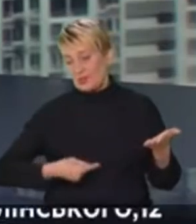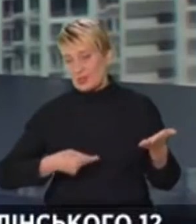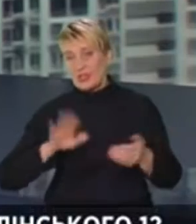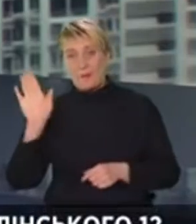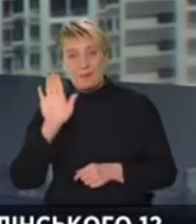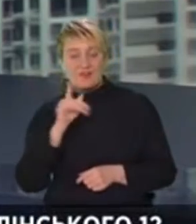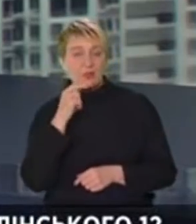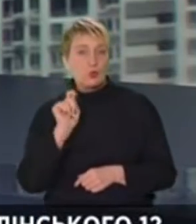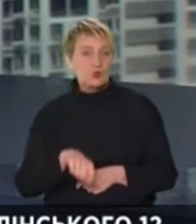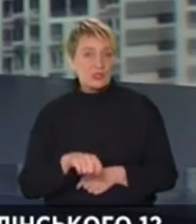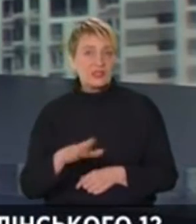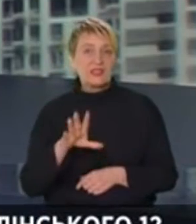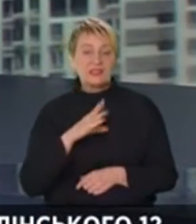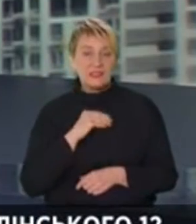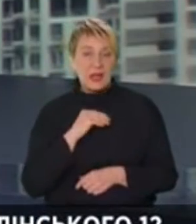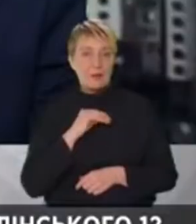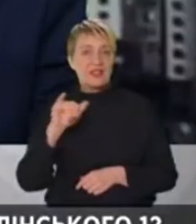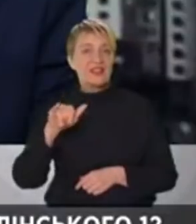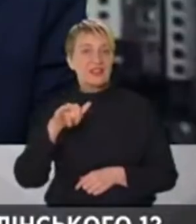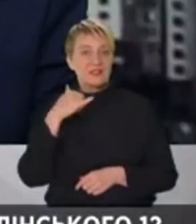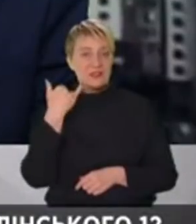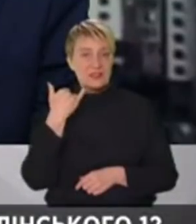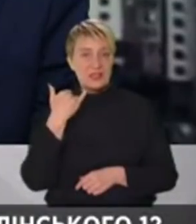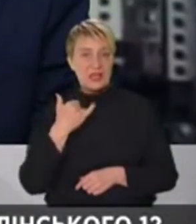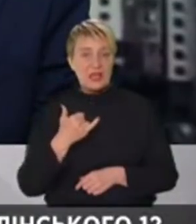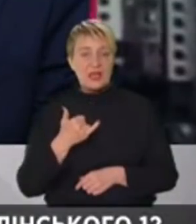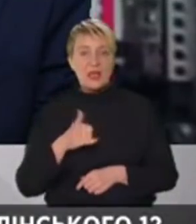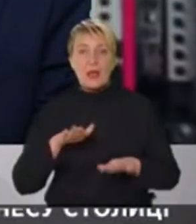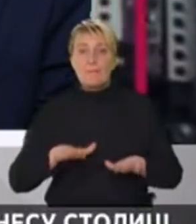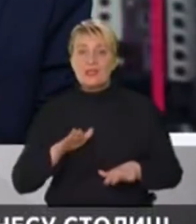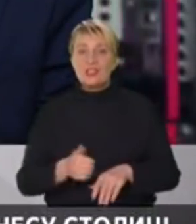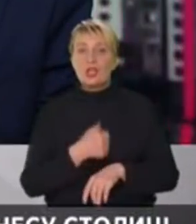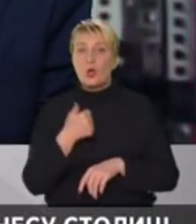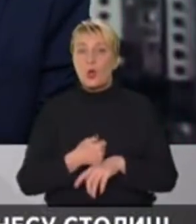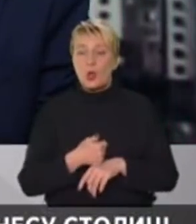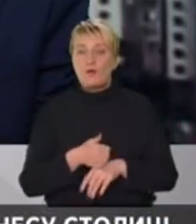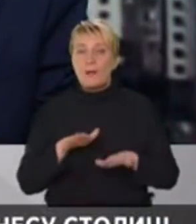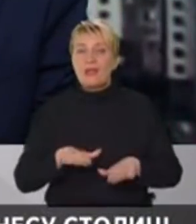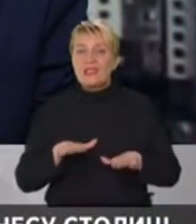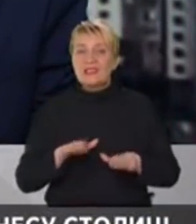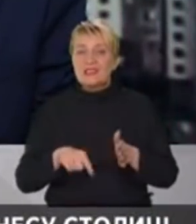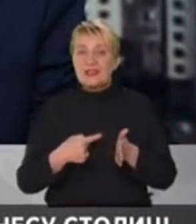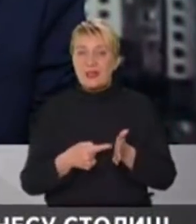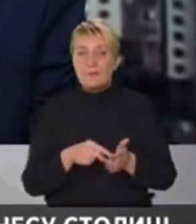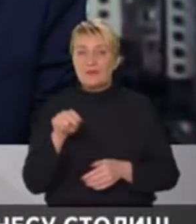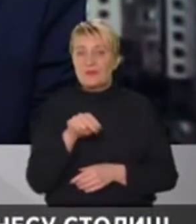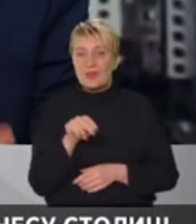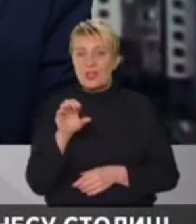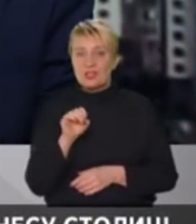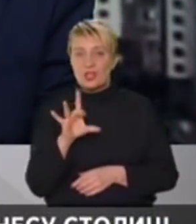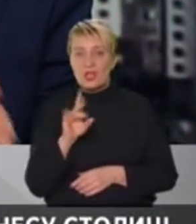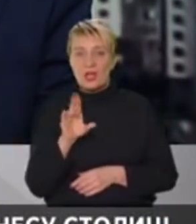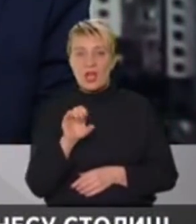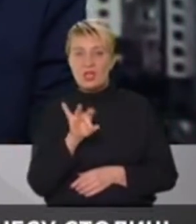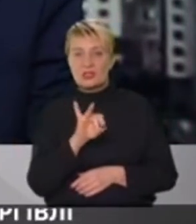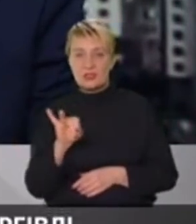Так, з нами на зв'язку Анатолій Бондаренко, міський голова міста Черкаси. Анатолію, здравствуйте. Доброго дня. Ну, ми бачите,